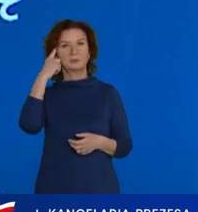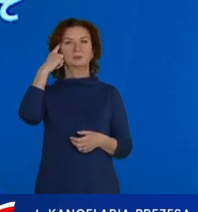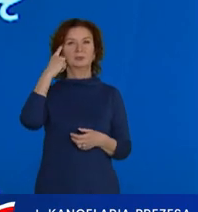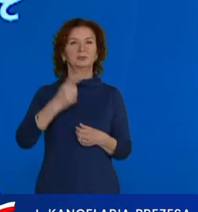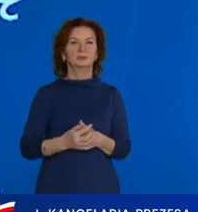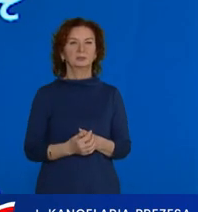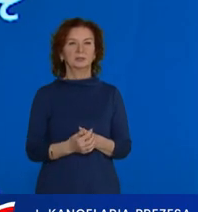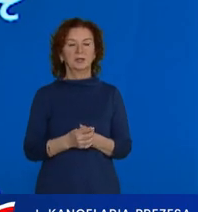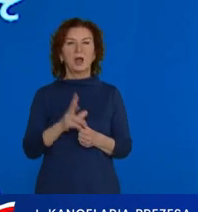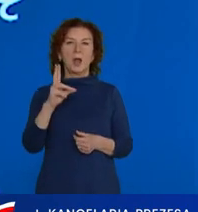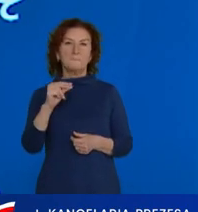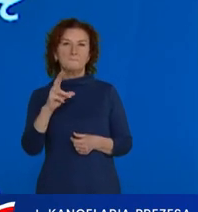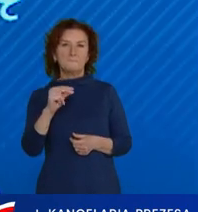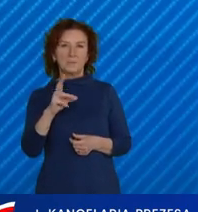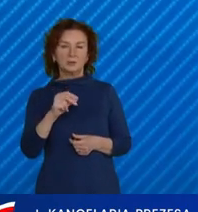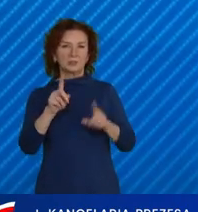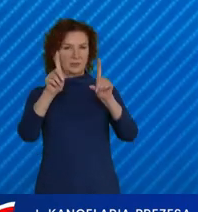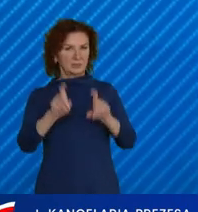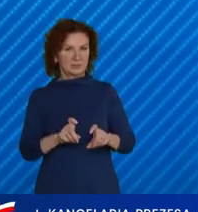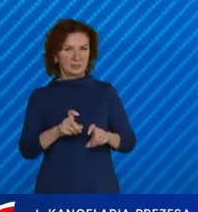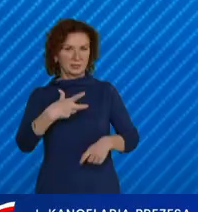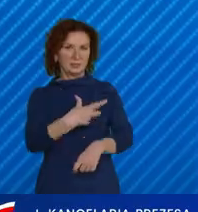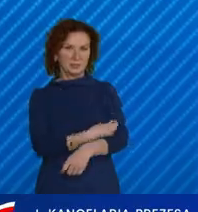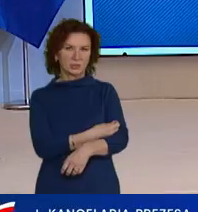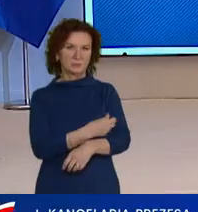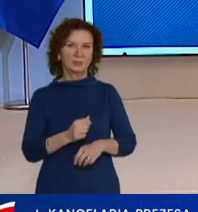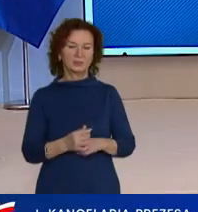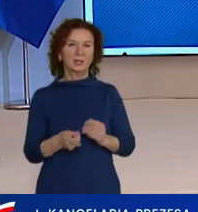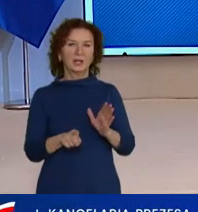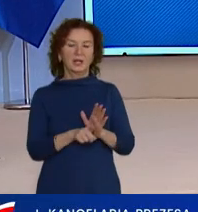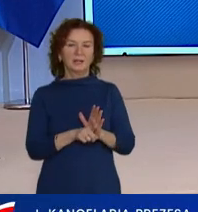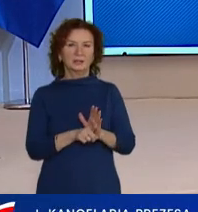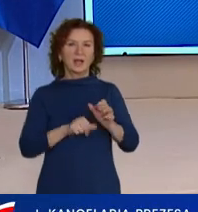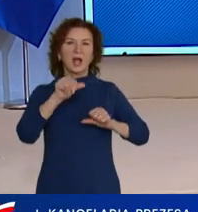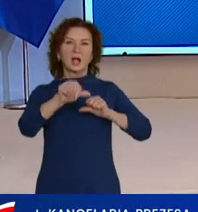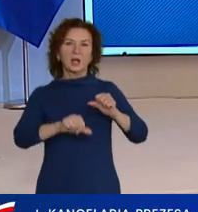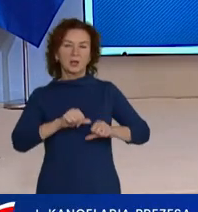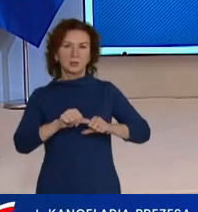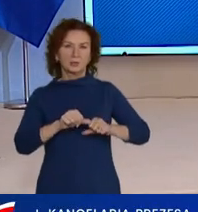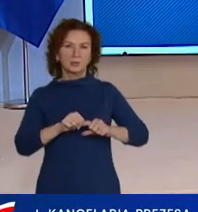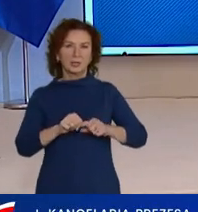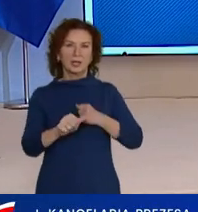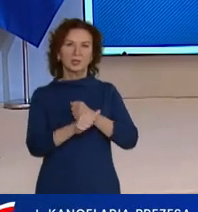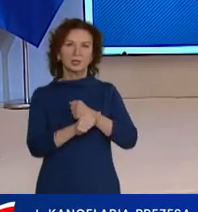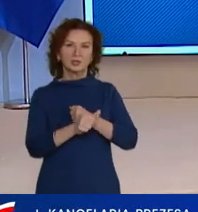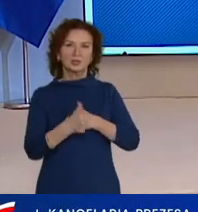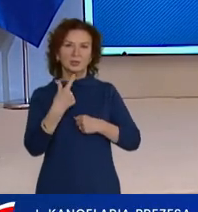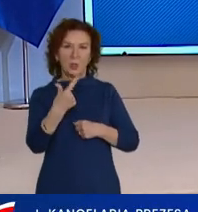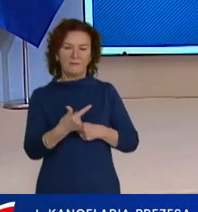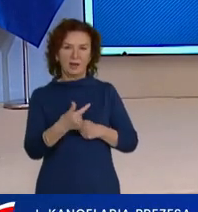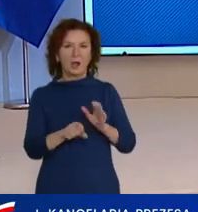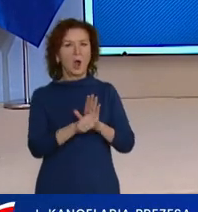to poniedziałkowy start szczepień dla rocznika 62, czyli